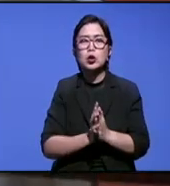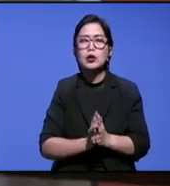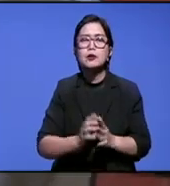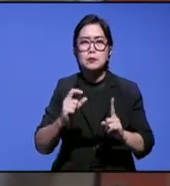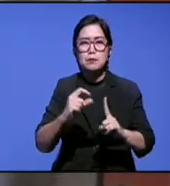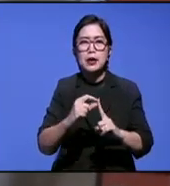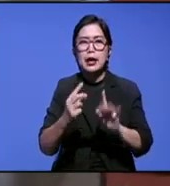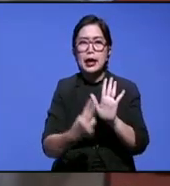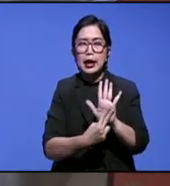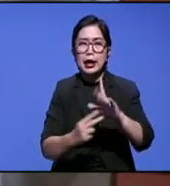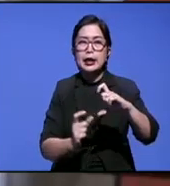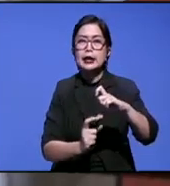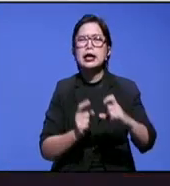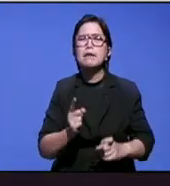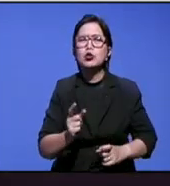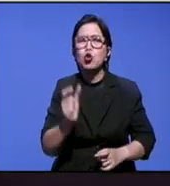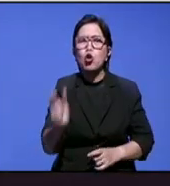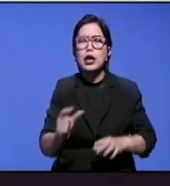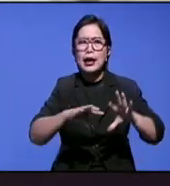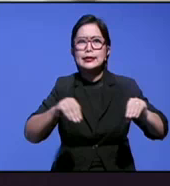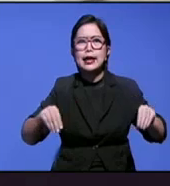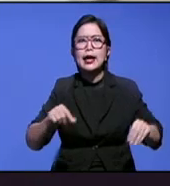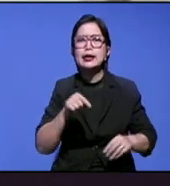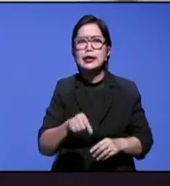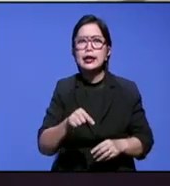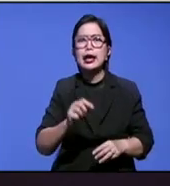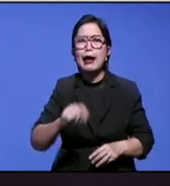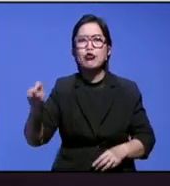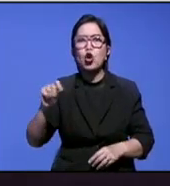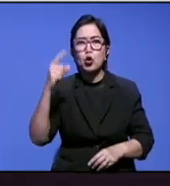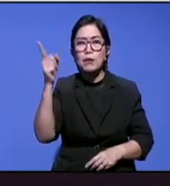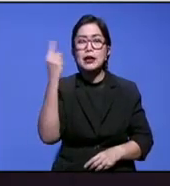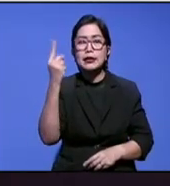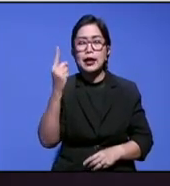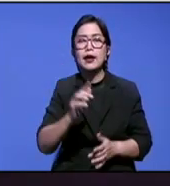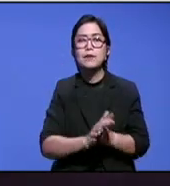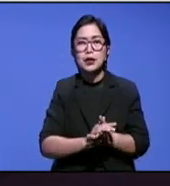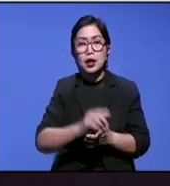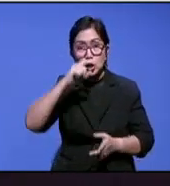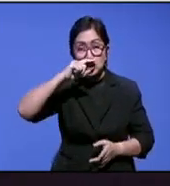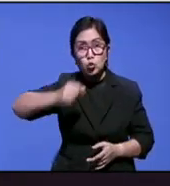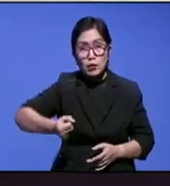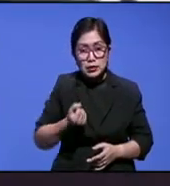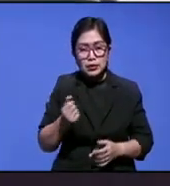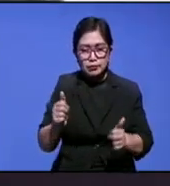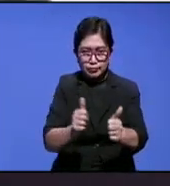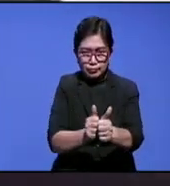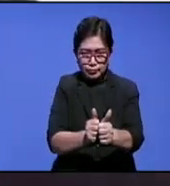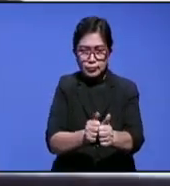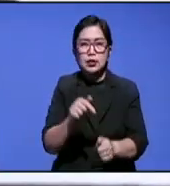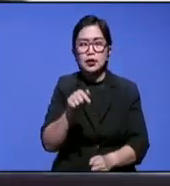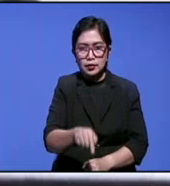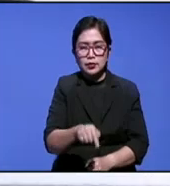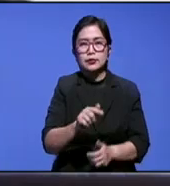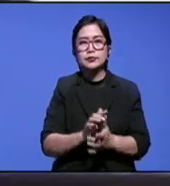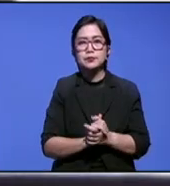diantar ambulans Puskesmas Batuan. Suami Firawati Umamah yang ikut menemaninya mengaku baru tiba dari Kepulauan Masalembu